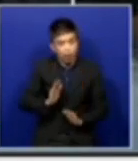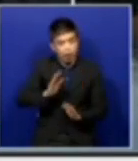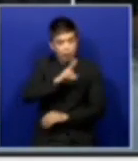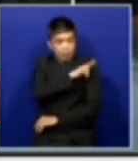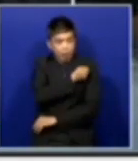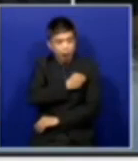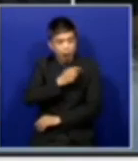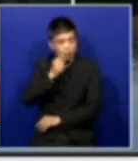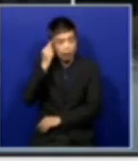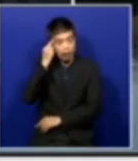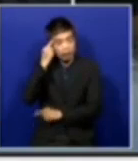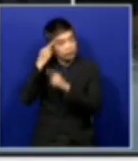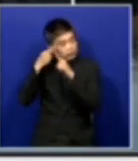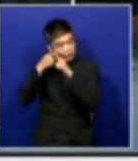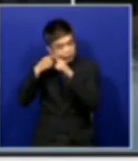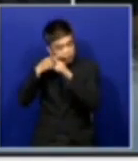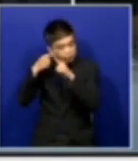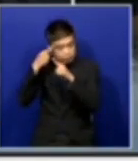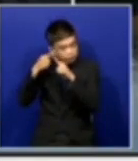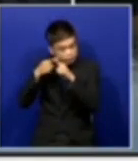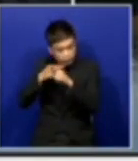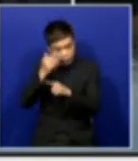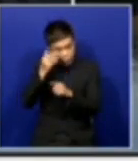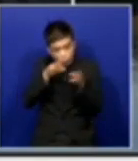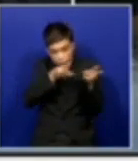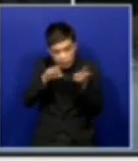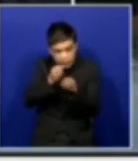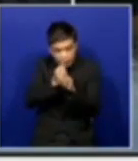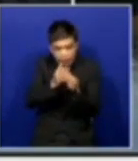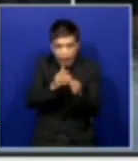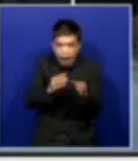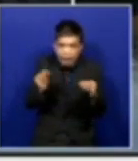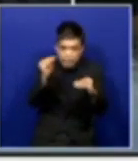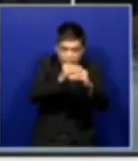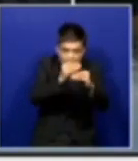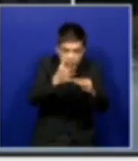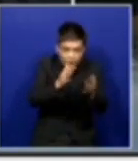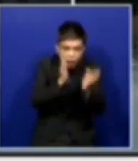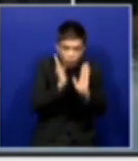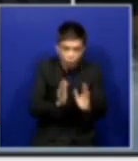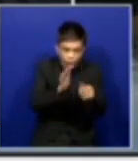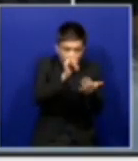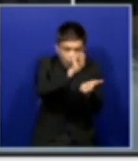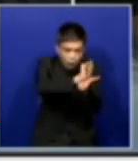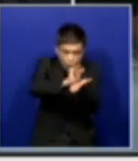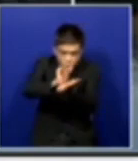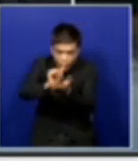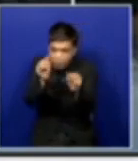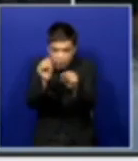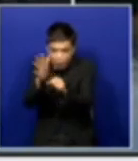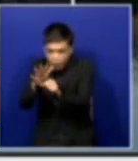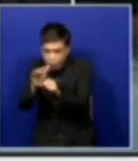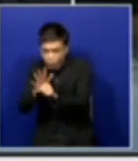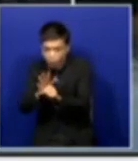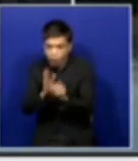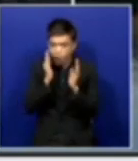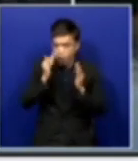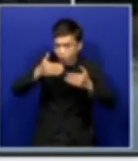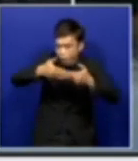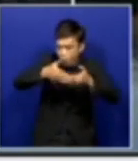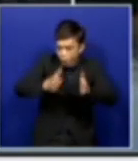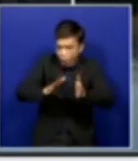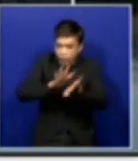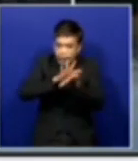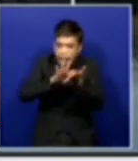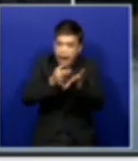ทำยังไงเตียงจะขยายยังไงนะครับห้องตรวจจะอยู่กันยังไงห้องรับยาจะต้องห่างกันเ